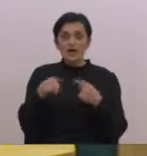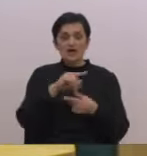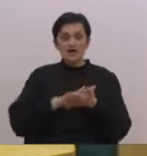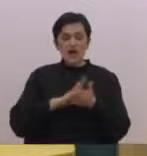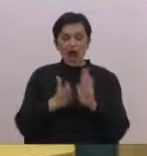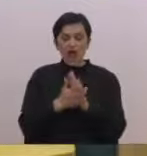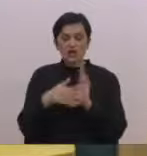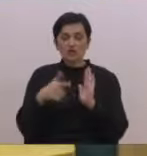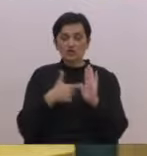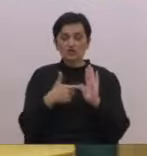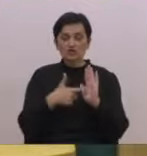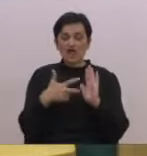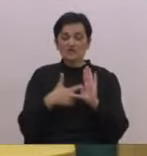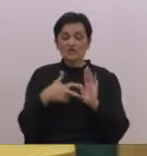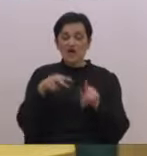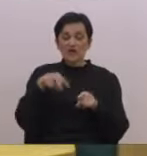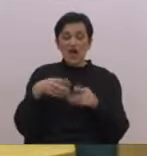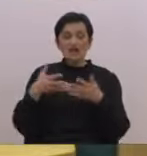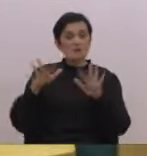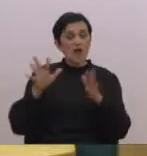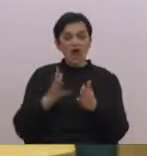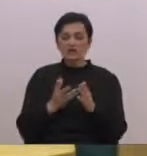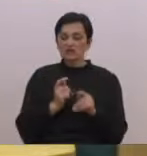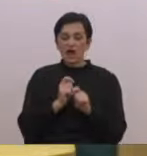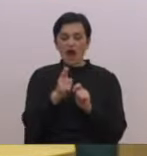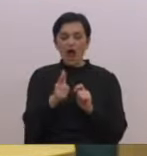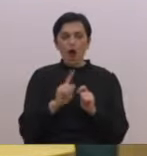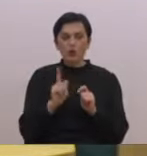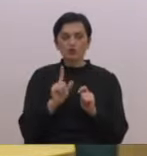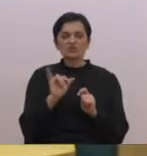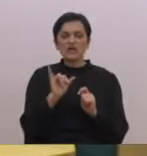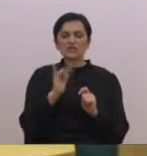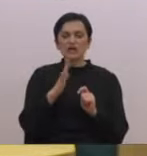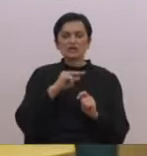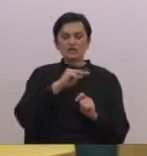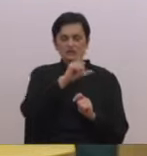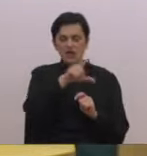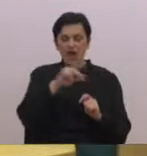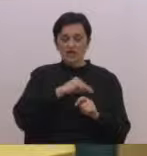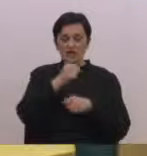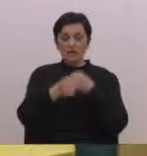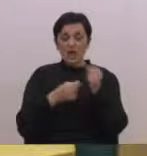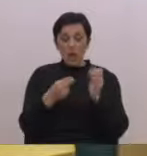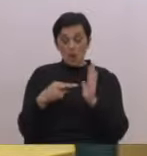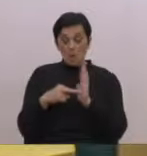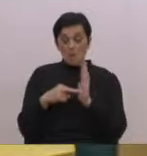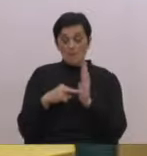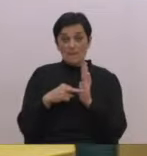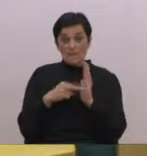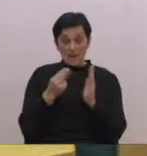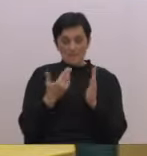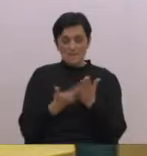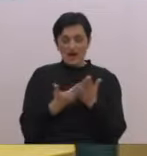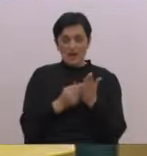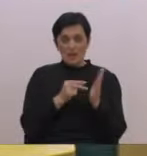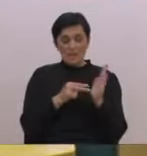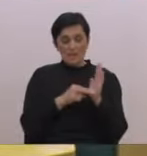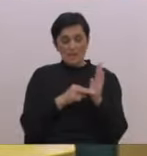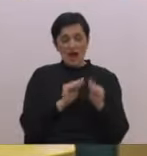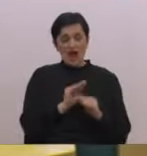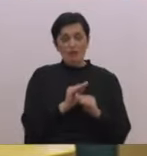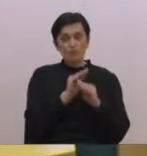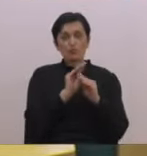itari, roșu, da, roaslar, ze, meț, hel pas, arau inaruhtis, masiura, ta da, cari, halhi, da, sakmebuli. Pasebi roze, emu, sau ida, ai magalitat, ho, ai